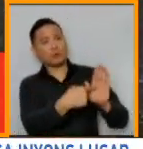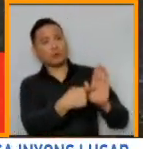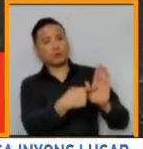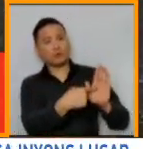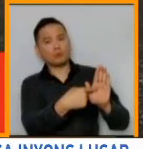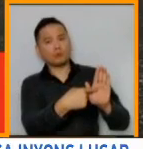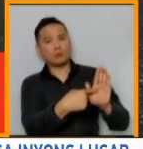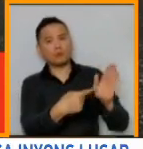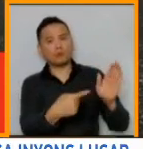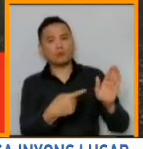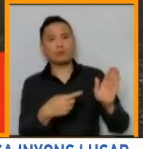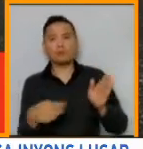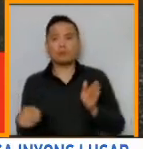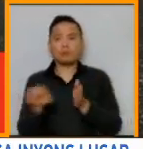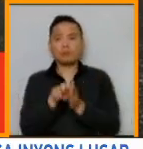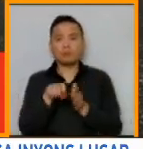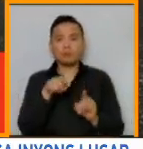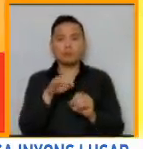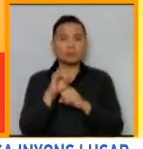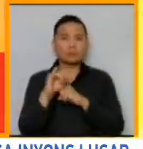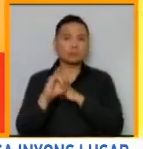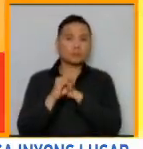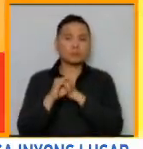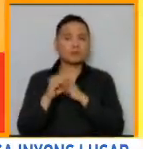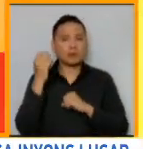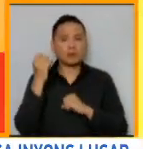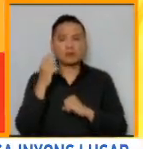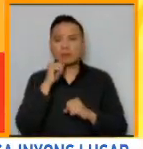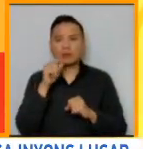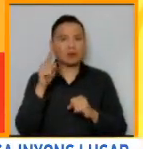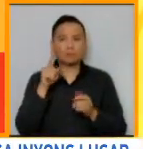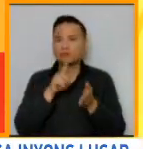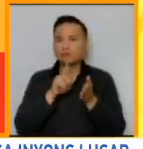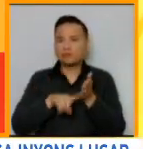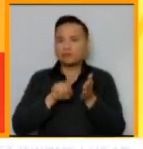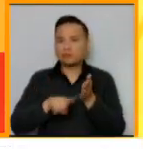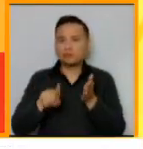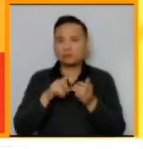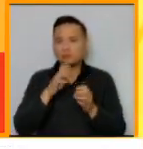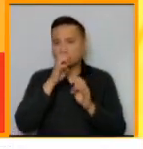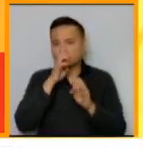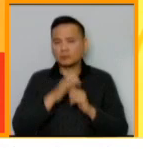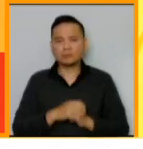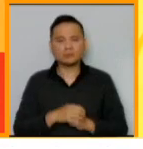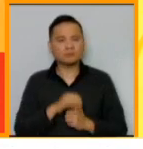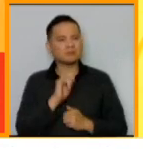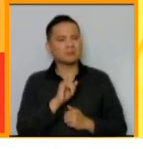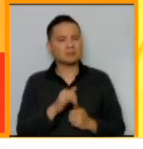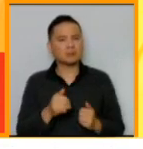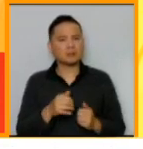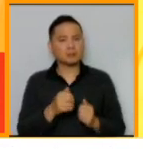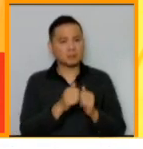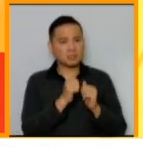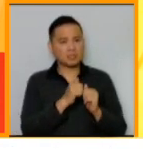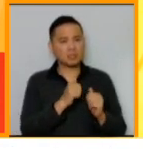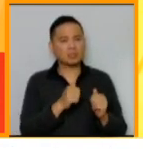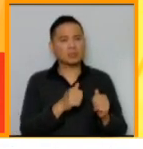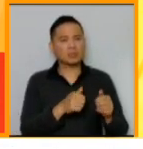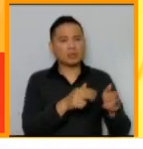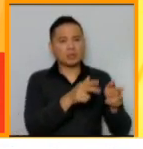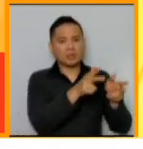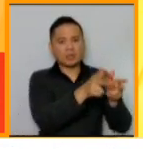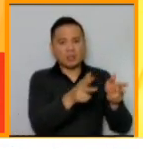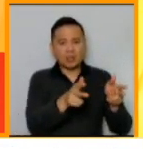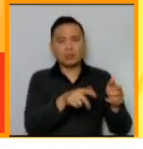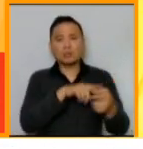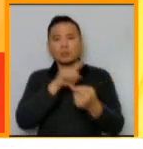na doon sa loob ng jeep. Oscar. Yun nga, no, James, mukhang posible yan kung terminal to terminal lang ang biyahe ng mga jeep, no? Eh, James,